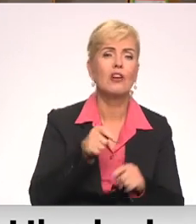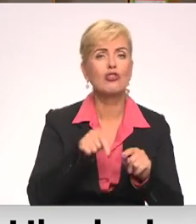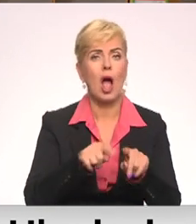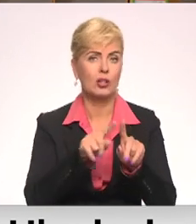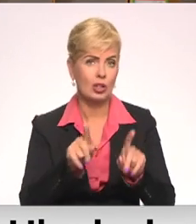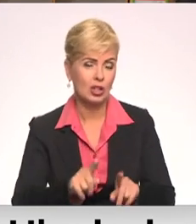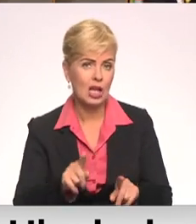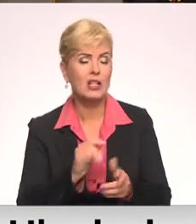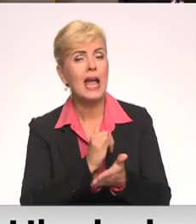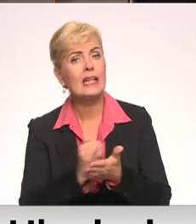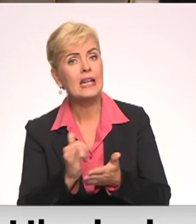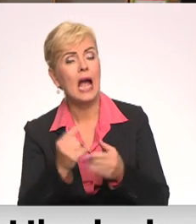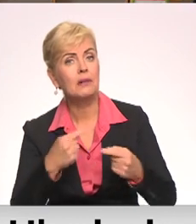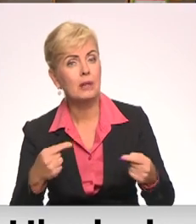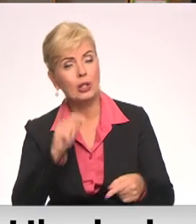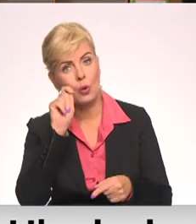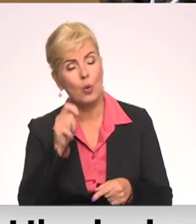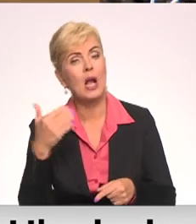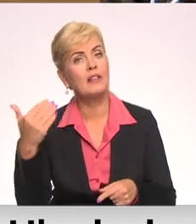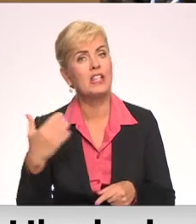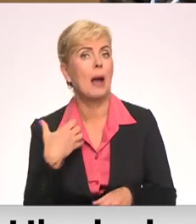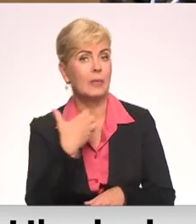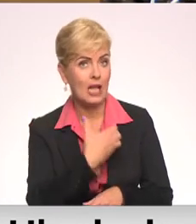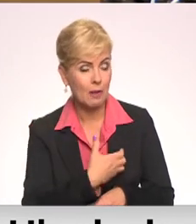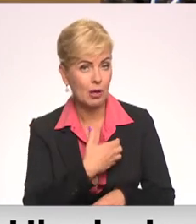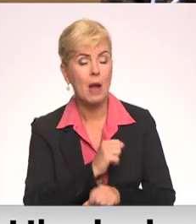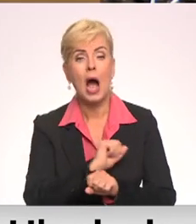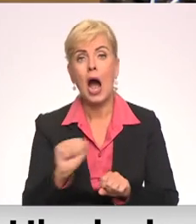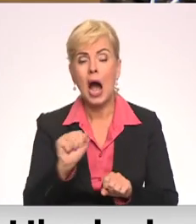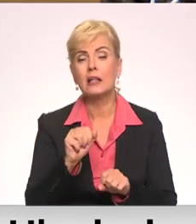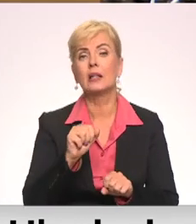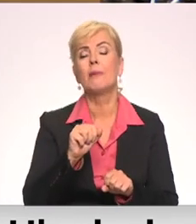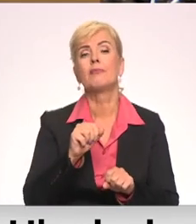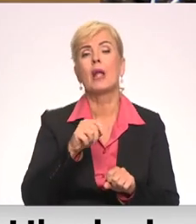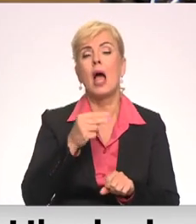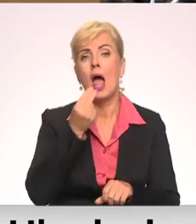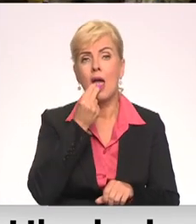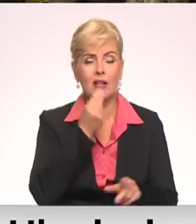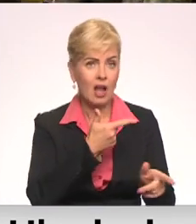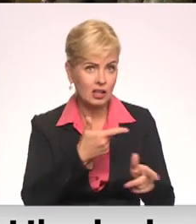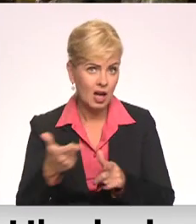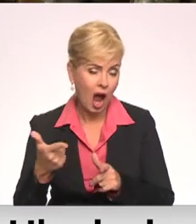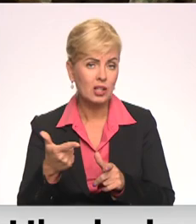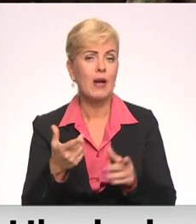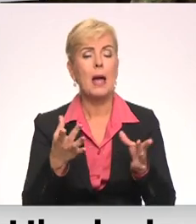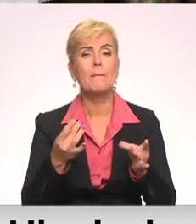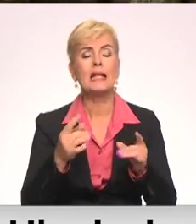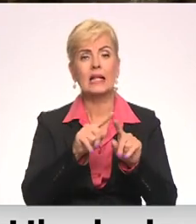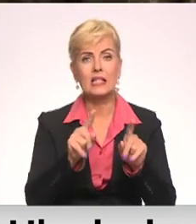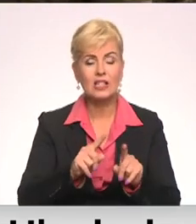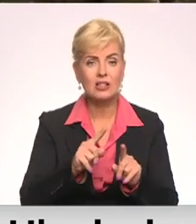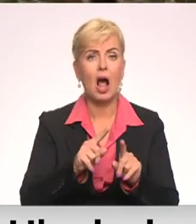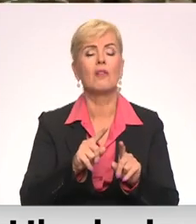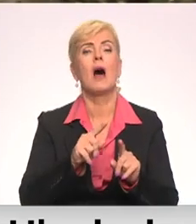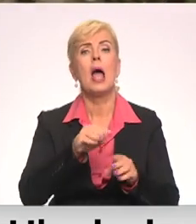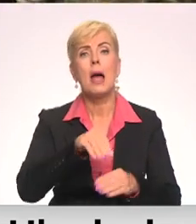lietas, higiēnas lietas, kas Ukrainai ļoti nepieciešams. Ātri gatavojamie ēdieni, autiņbiksītes un mitrās salvetes, tas un vēl daudz